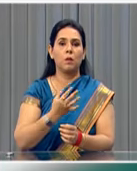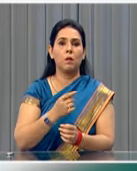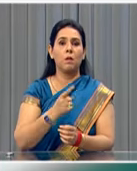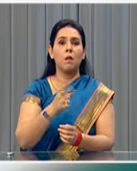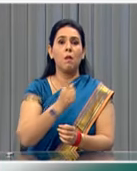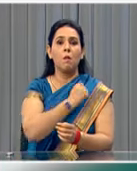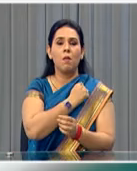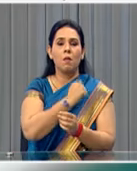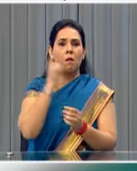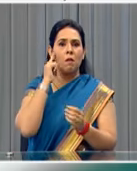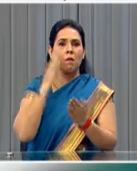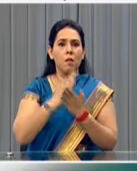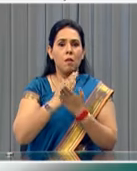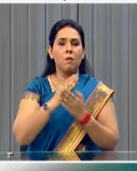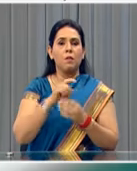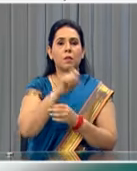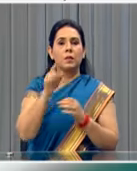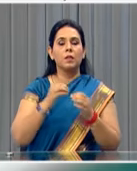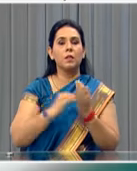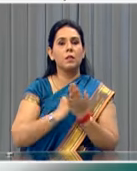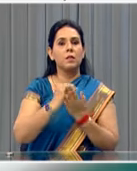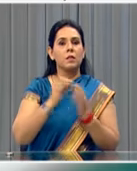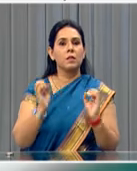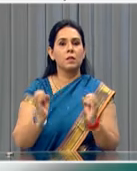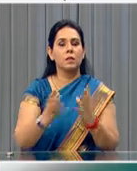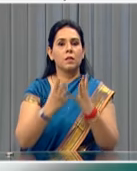विश्वास का माहौल पैदा हुआ था।